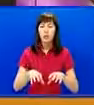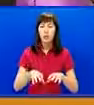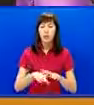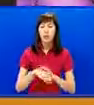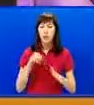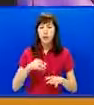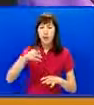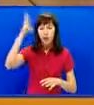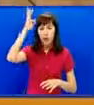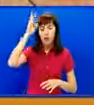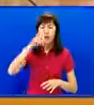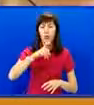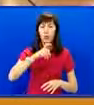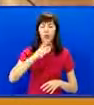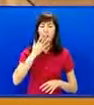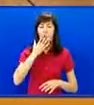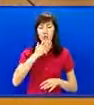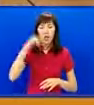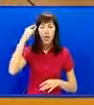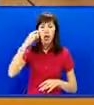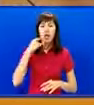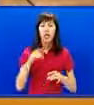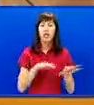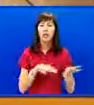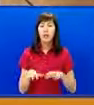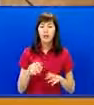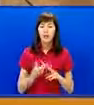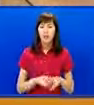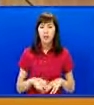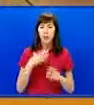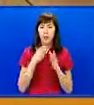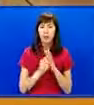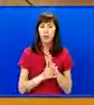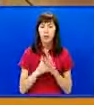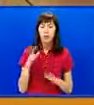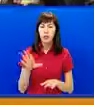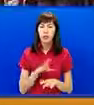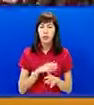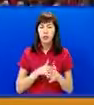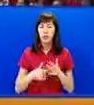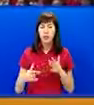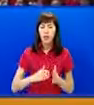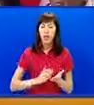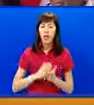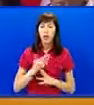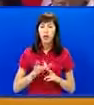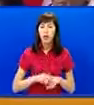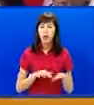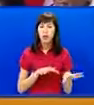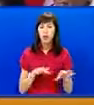послы зарубежных стран в Казахстане, а также общественные деятели, которые, в свою очередь, были почетными гостями этого